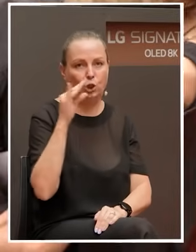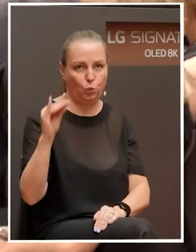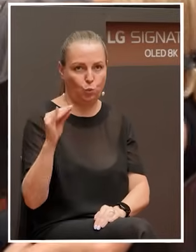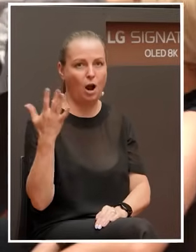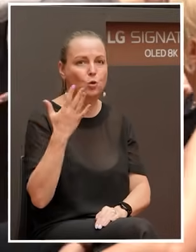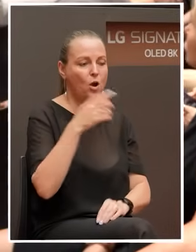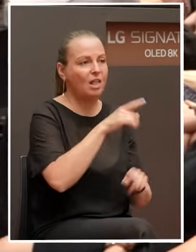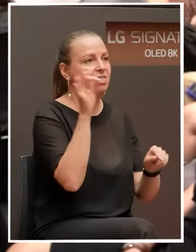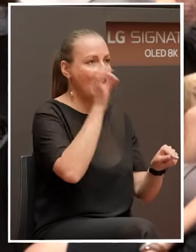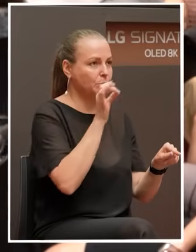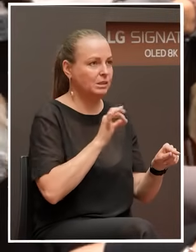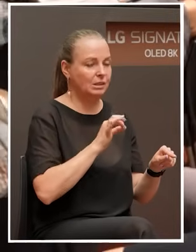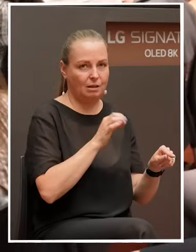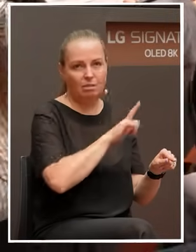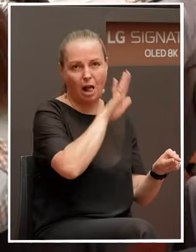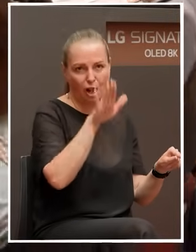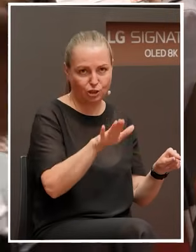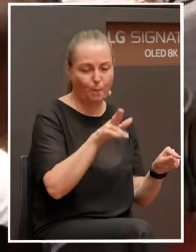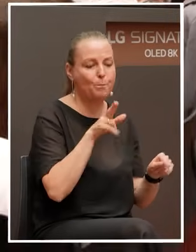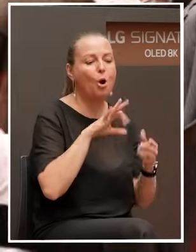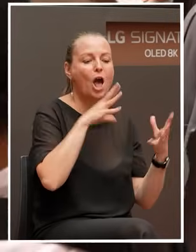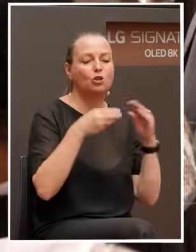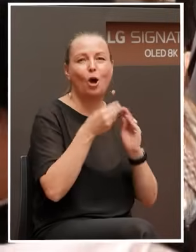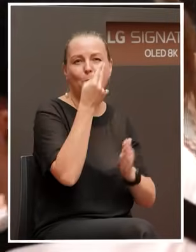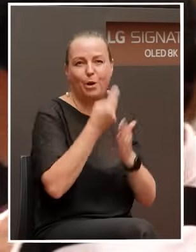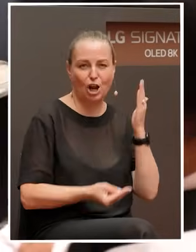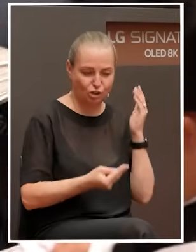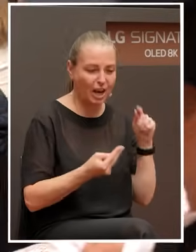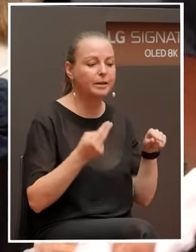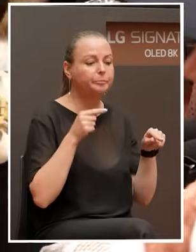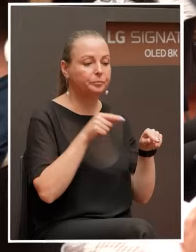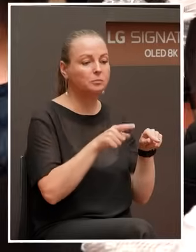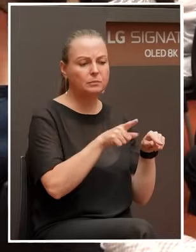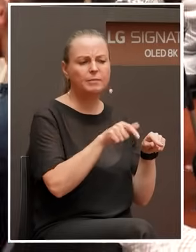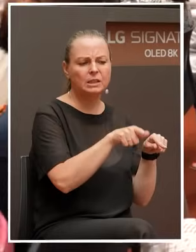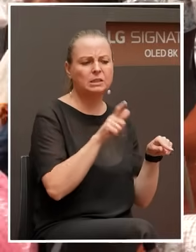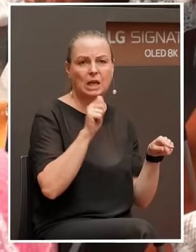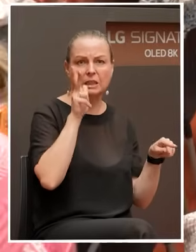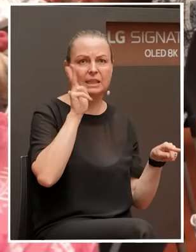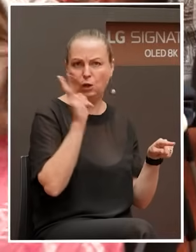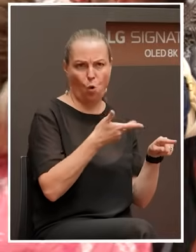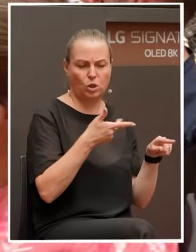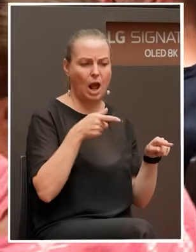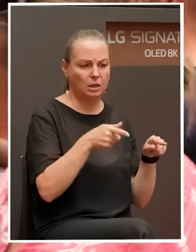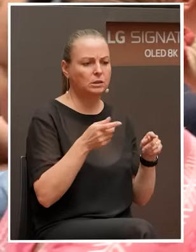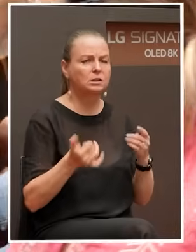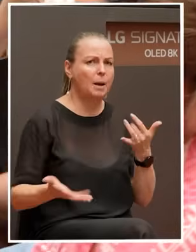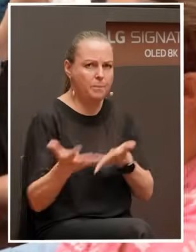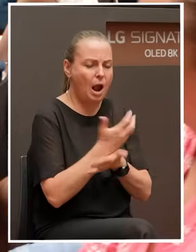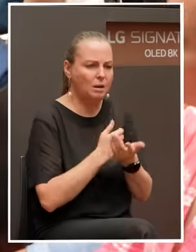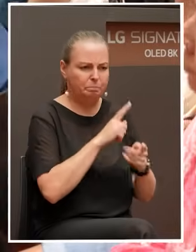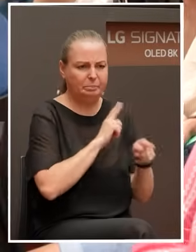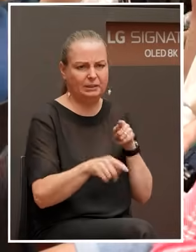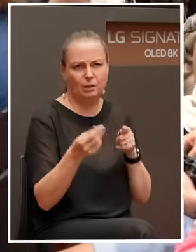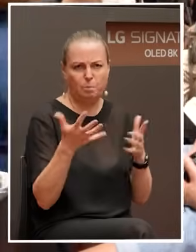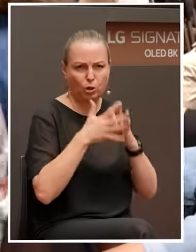немцами по итогам поражения 1870 года, они это сделали, по-моему, в 3 года. Там была феерическая сумма, и они очень быстро это